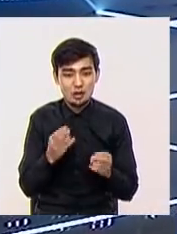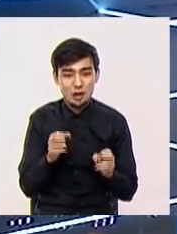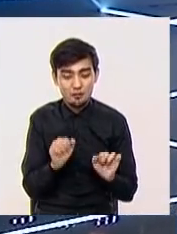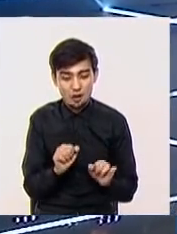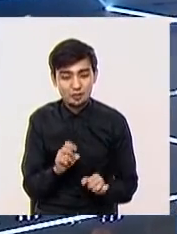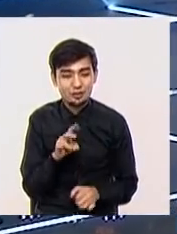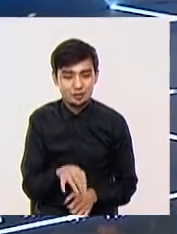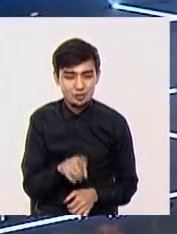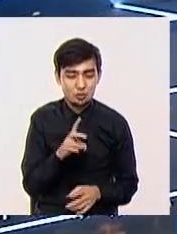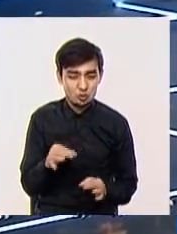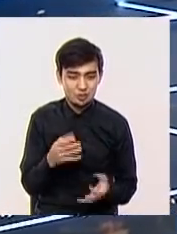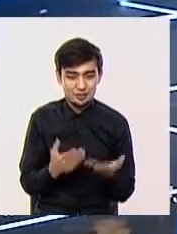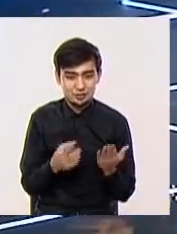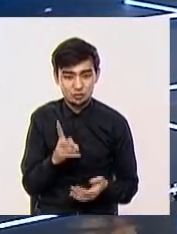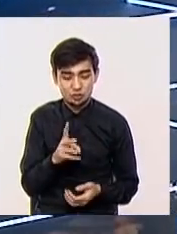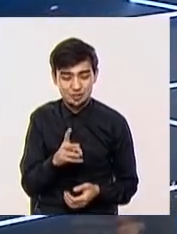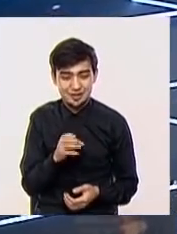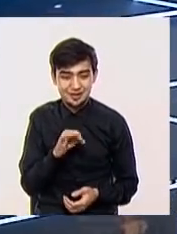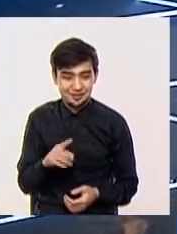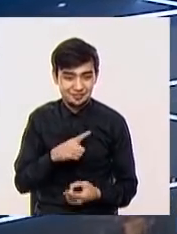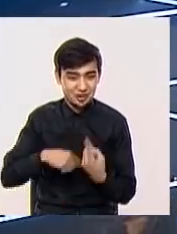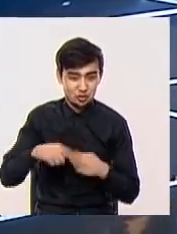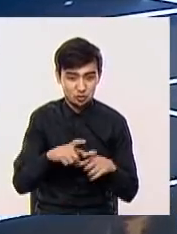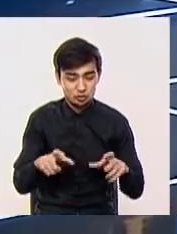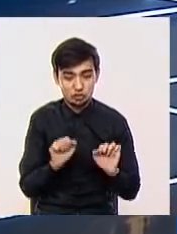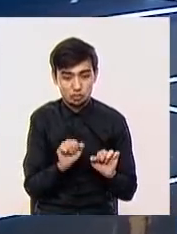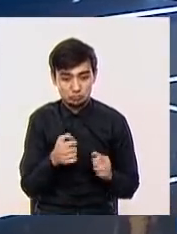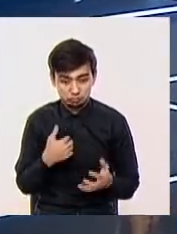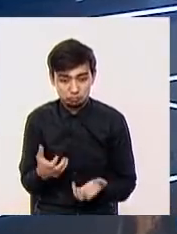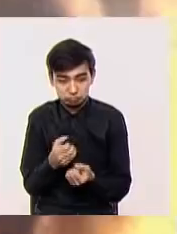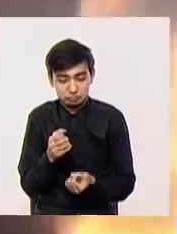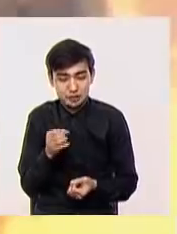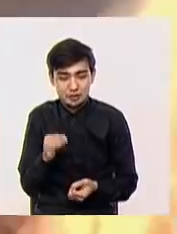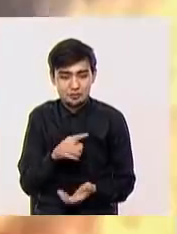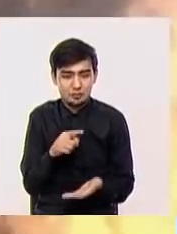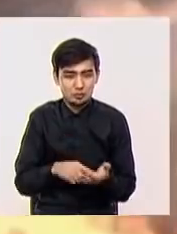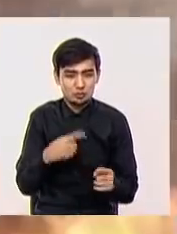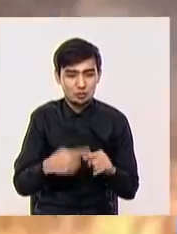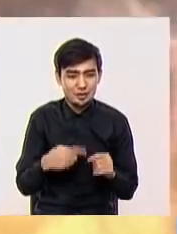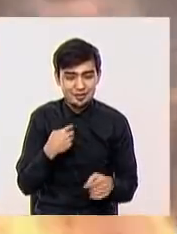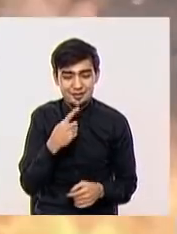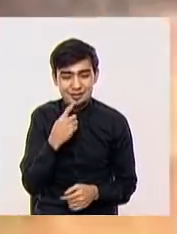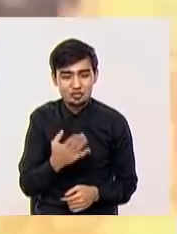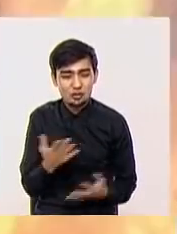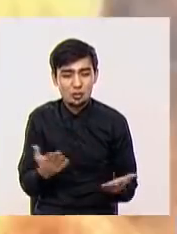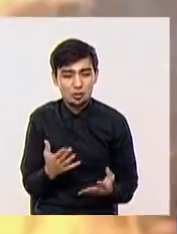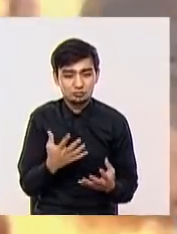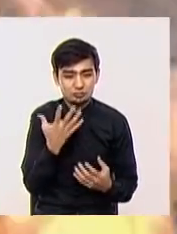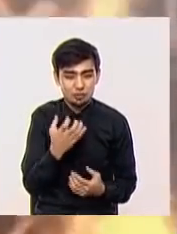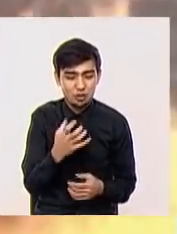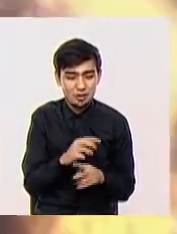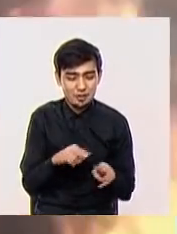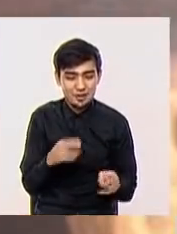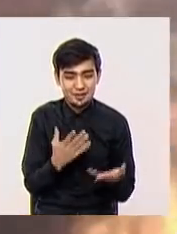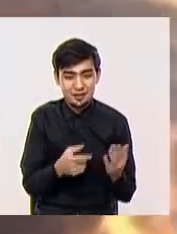нет. Ну, естественно, если кто-то из наших людей возьмет защищать, это другой вопрос. Здесь вообще идет речь о картине и о том, что если